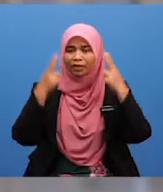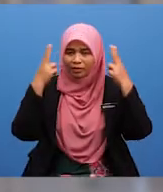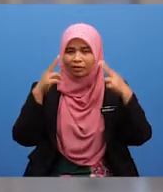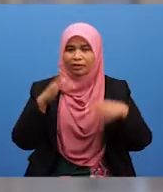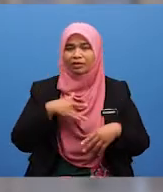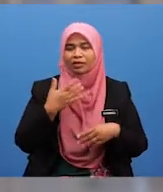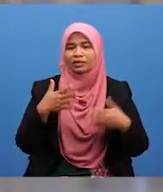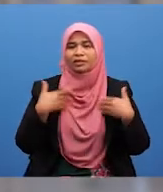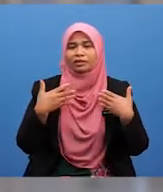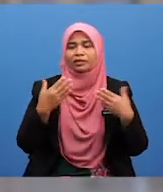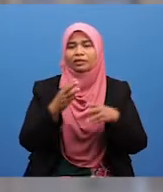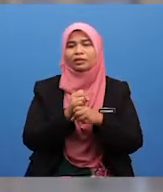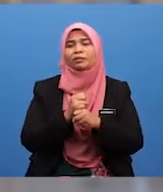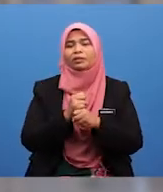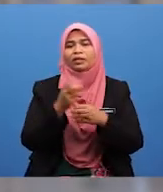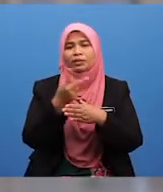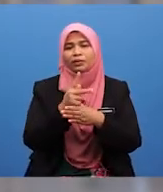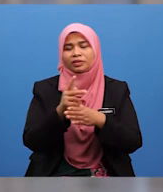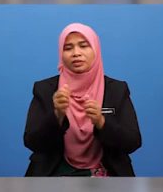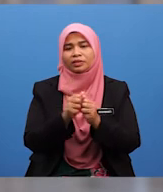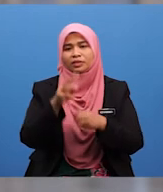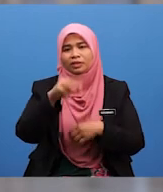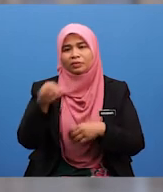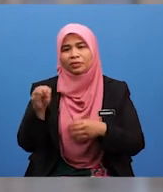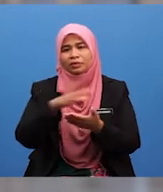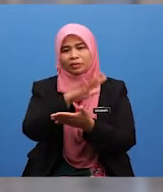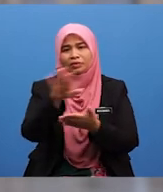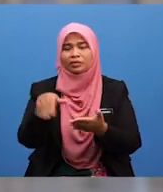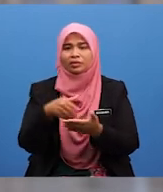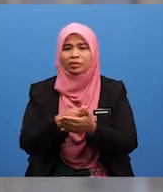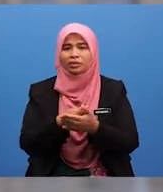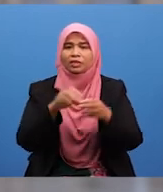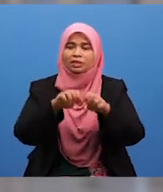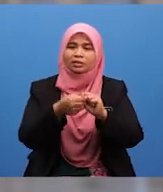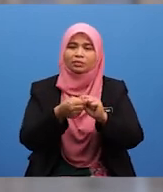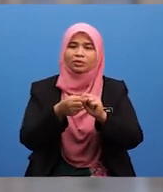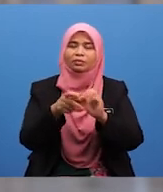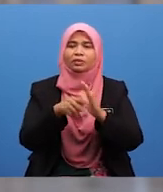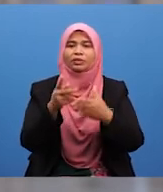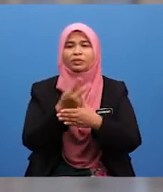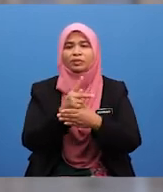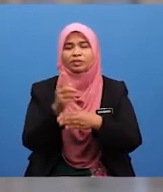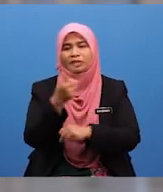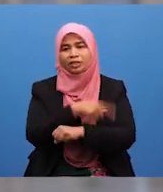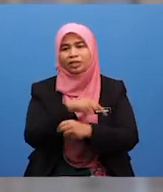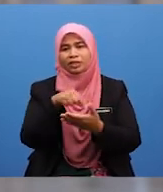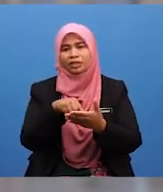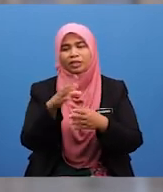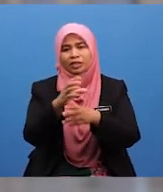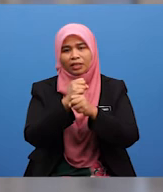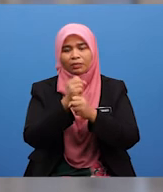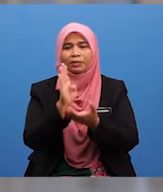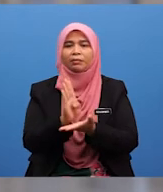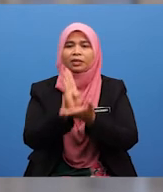Ustazah rasa gembira dapat berkongsi dengan murid-murid sekalian. Semoga perkongsian hari ini